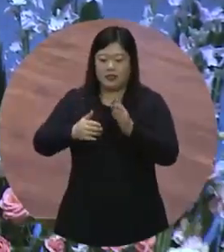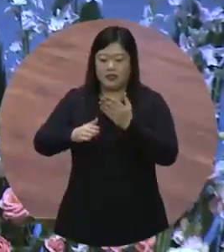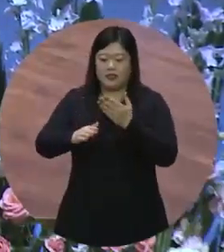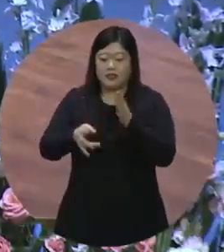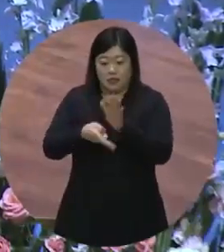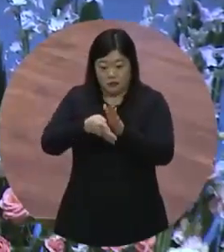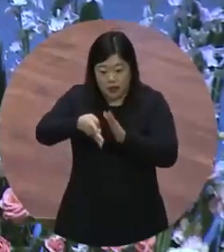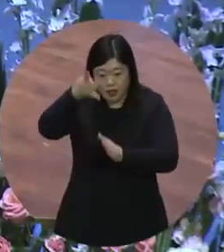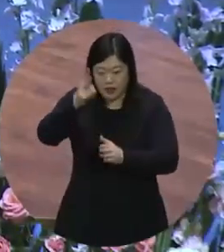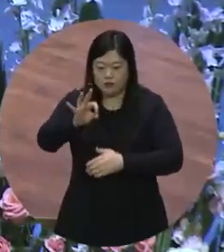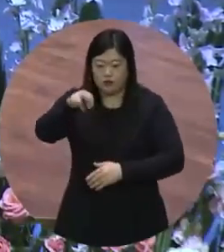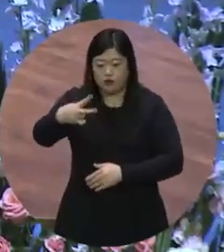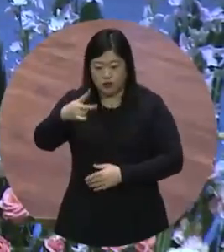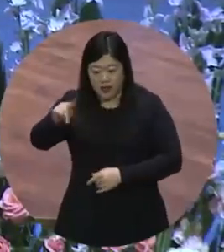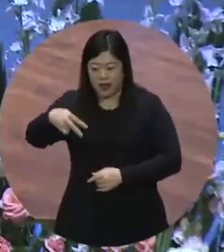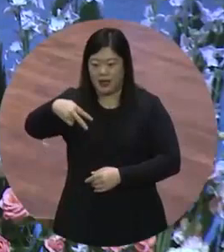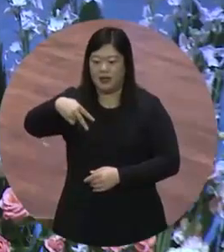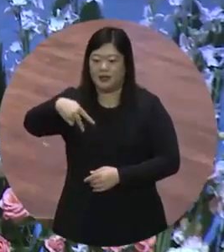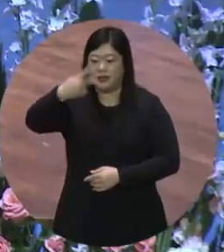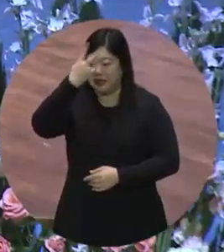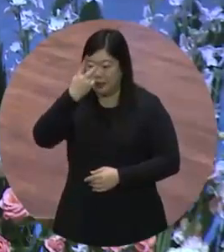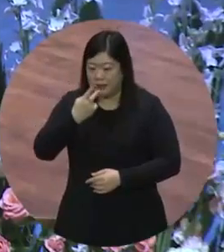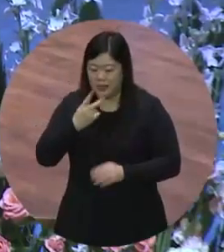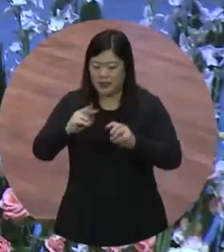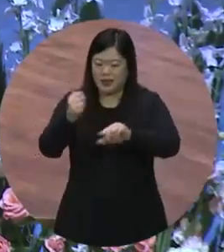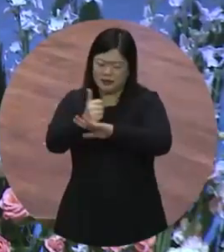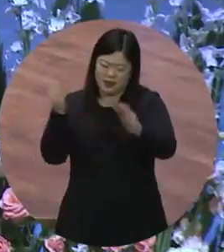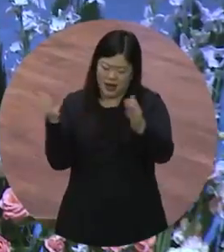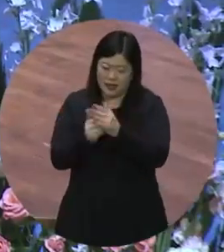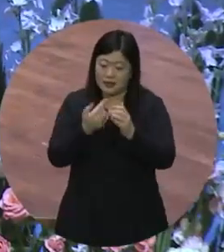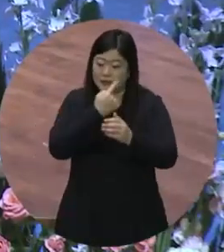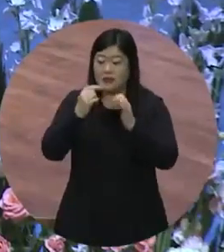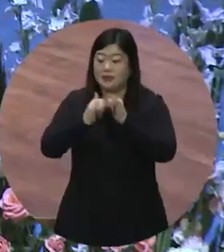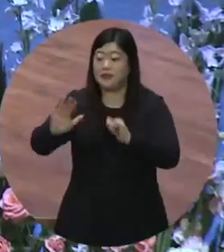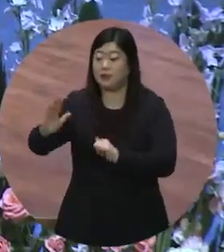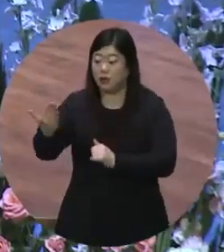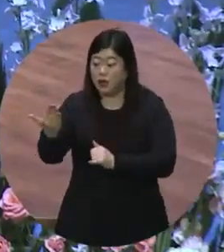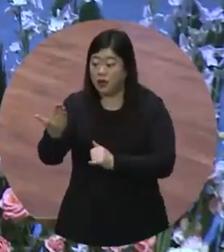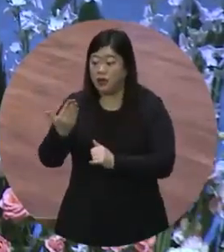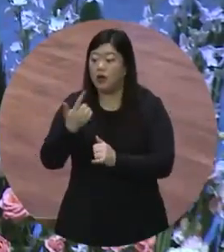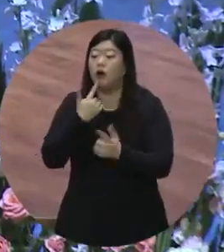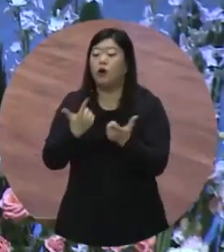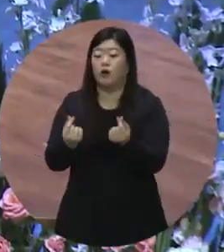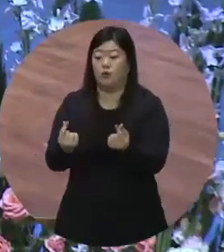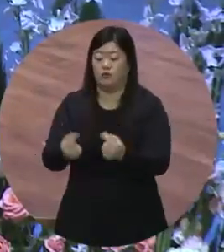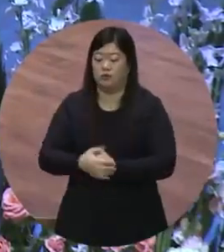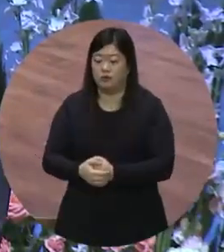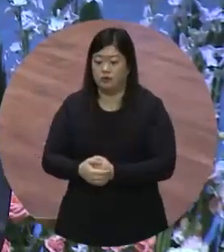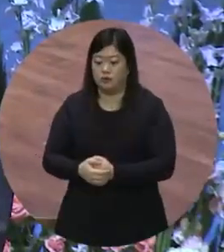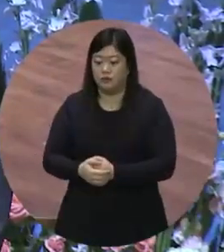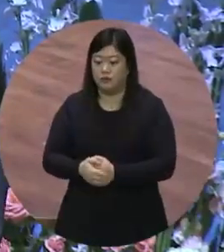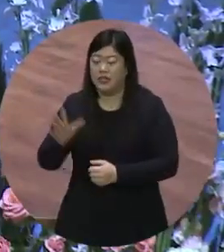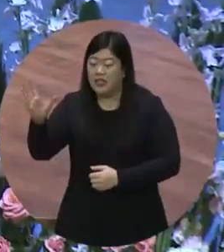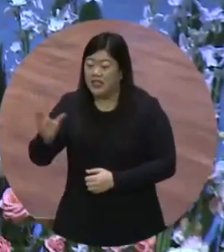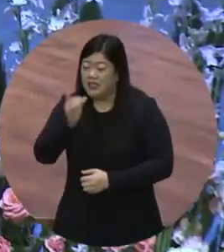내 증인이 되리라. 성령으로 신앙생활 하는 거예요. 성령 힘은 우리 인격으로 하는 게